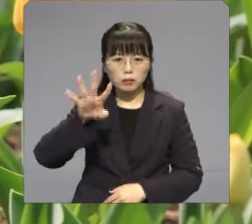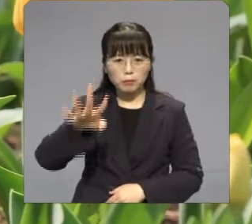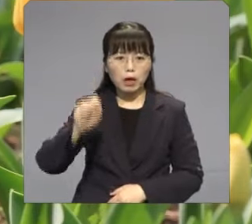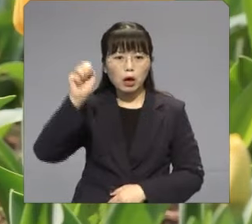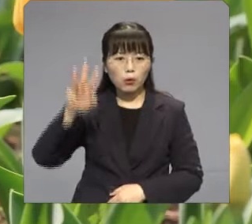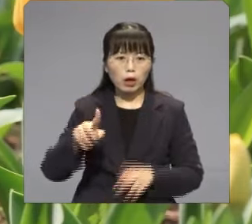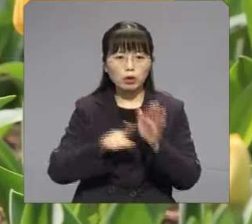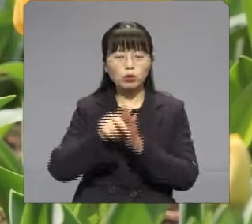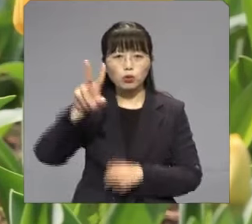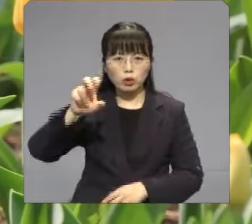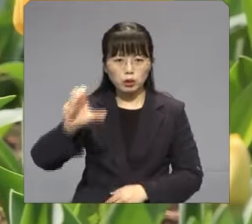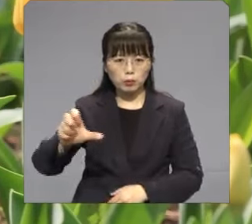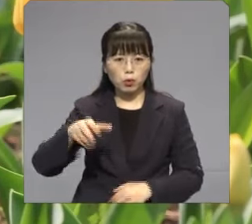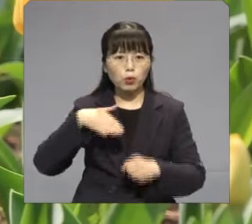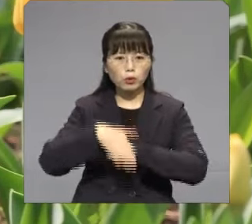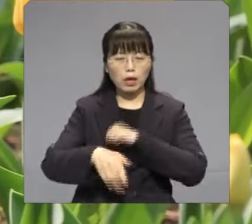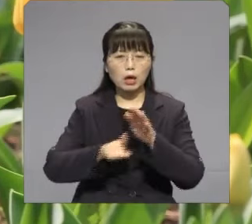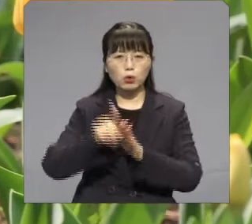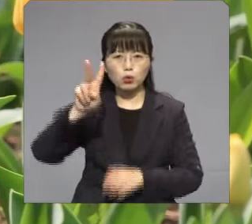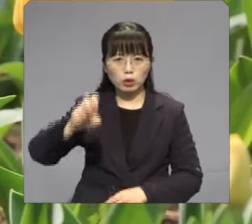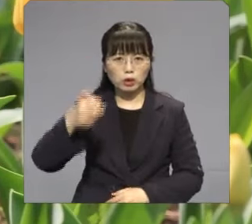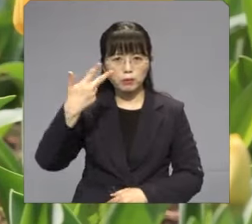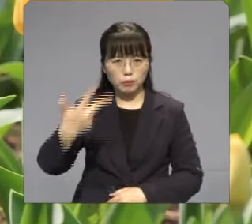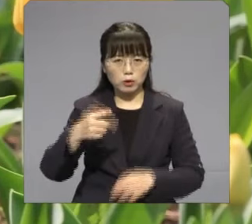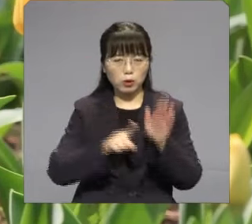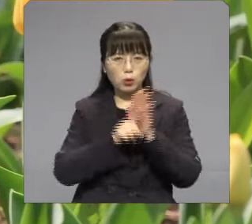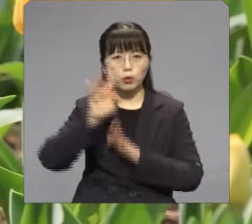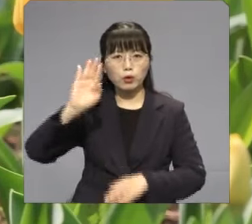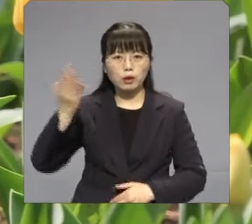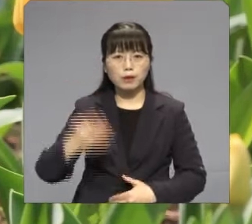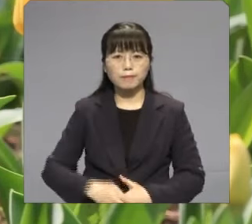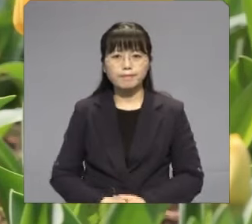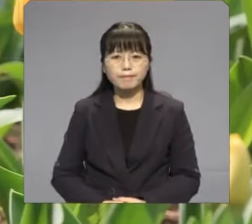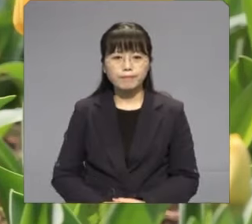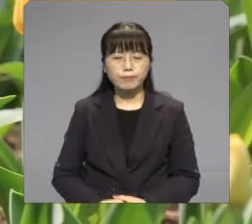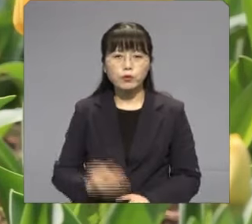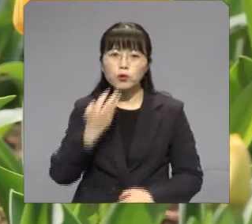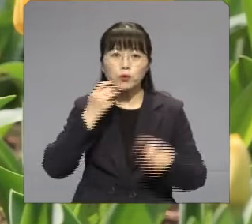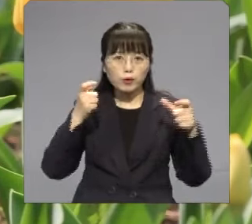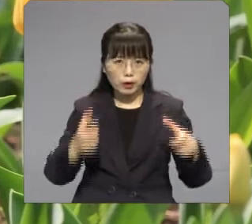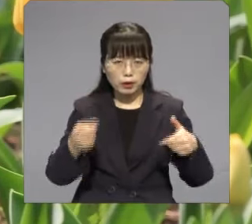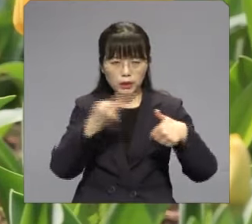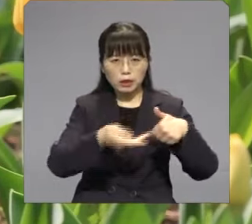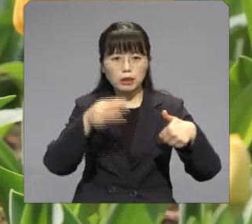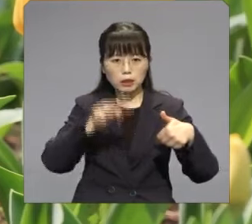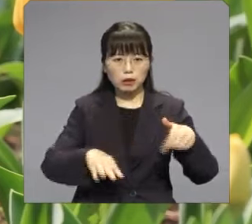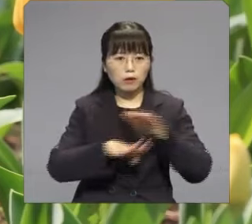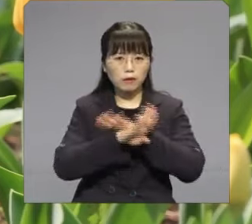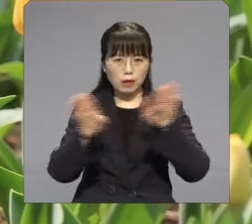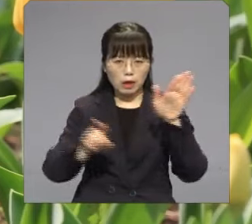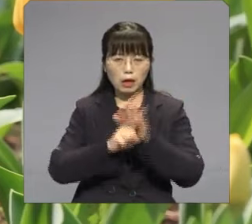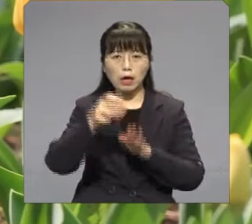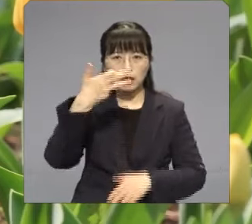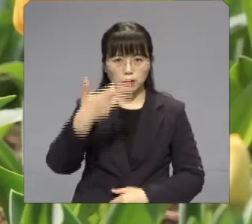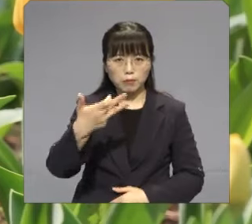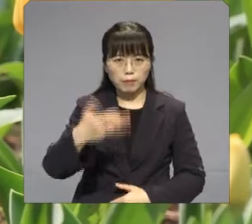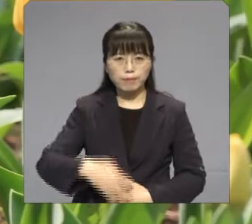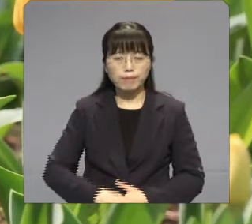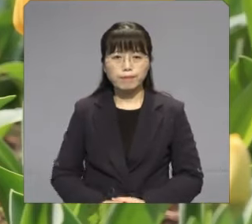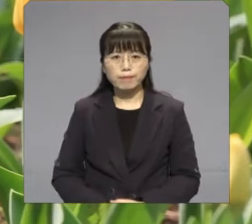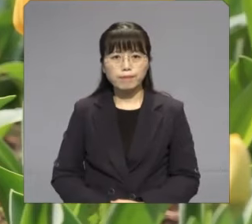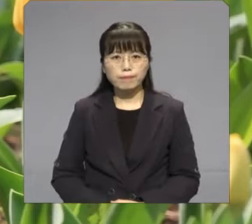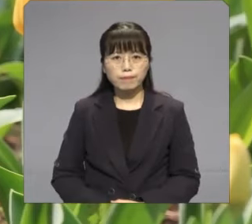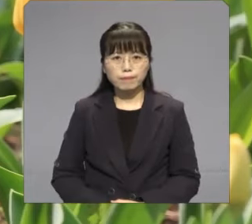광주는 25도 대구는 27도까지 오르겠습니다 수도권 지역은 인천이 낮최고 18도에